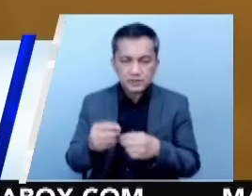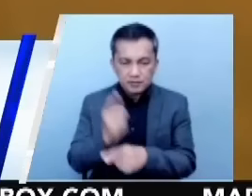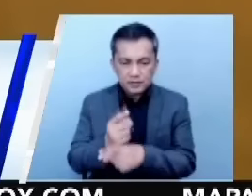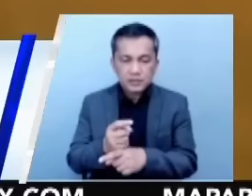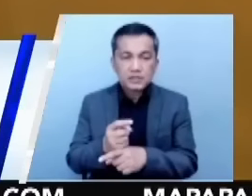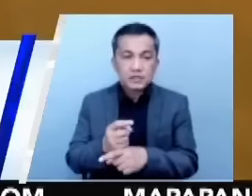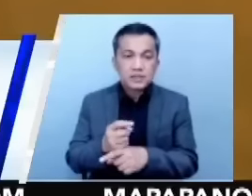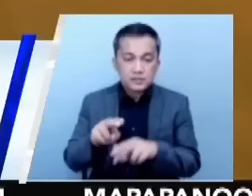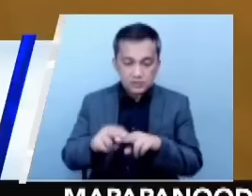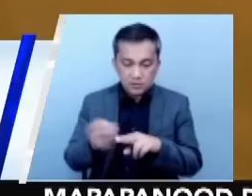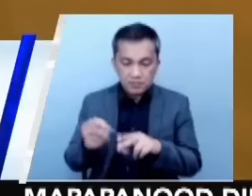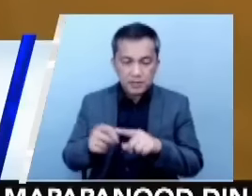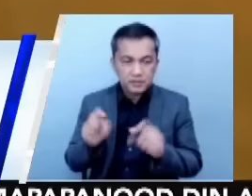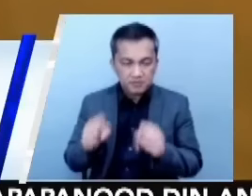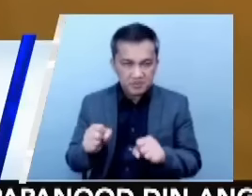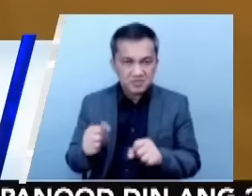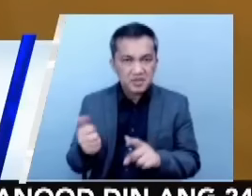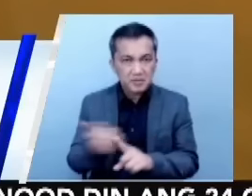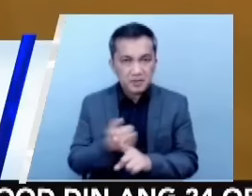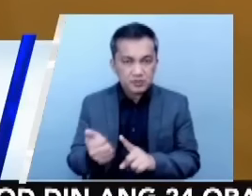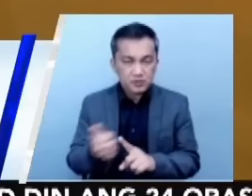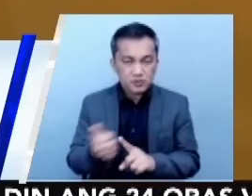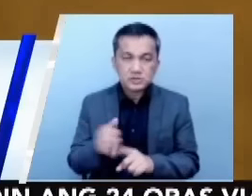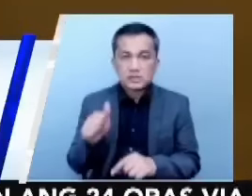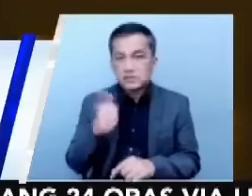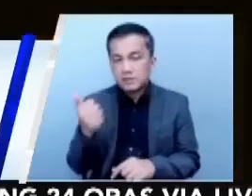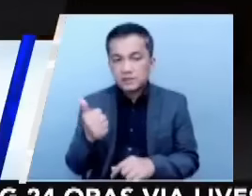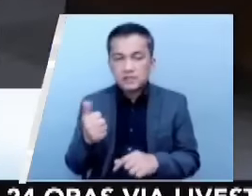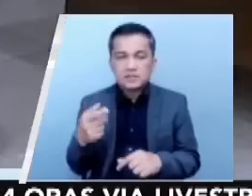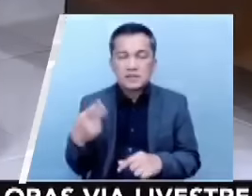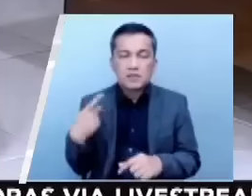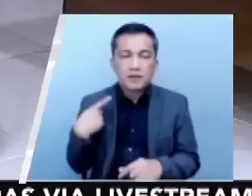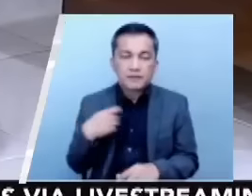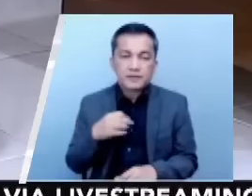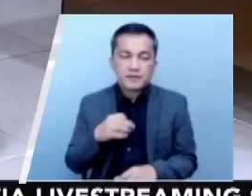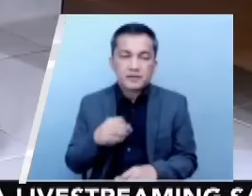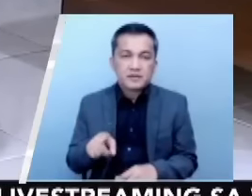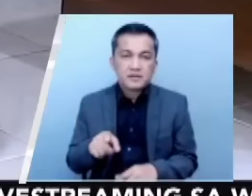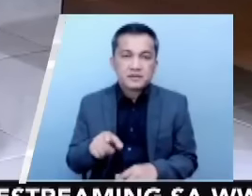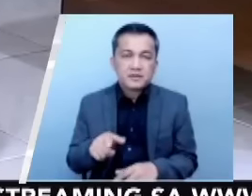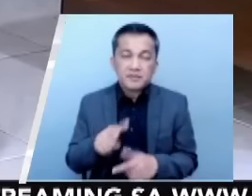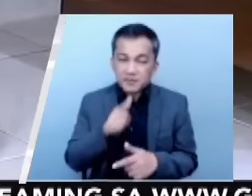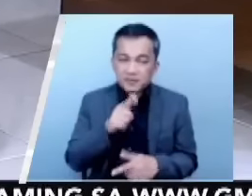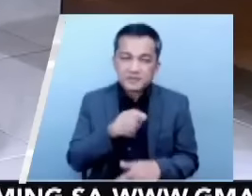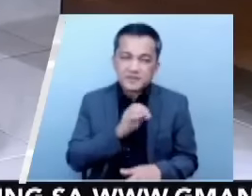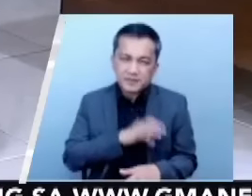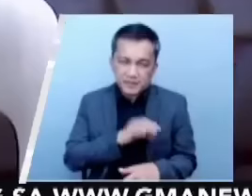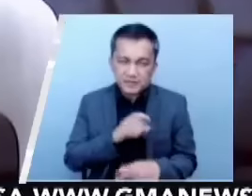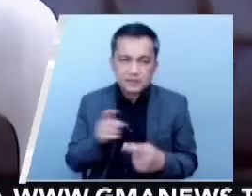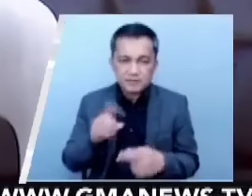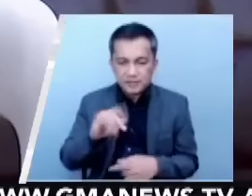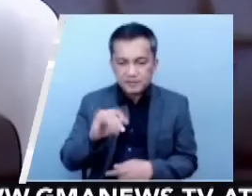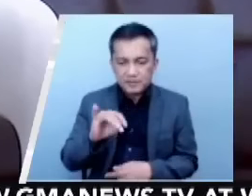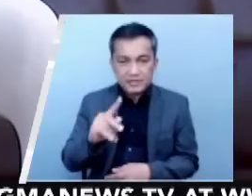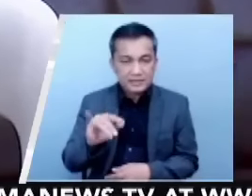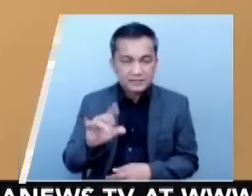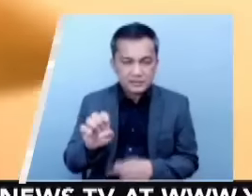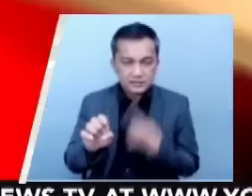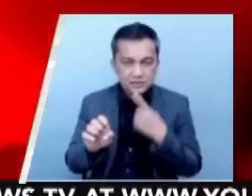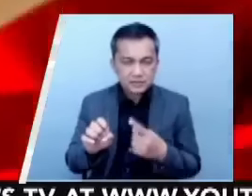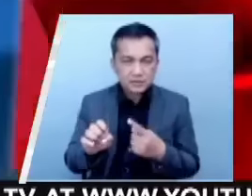posibleng pang-aabuso ng ilan sa mga pribilehyo. Para sa GMA Integrated News, Maki Pulido nakatutok, 24